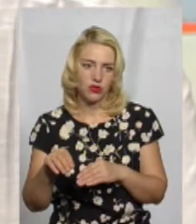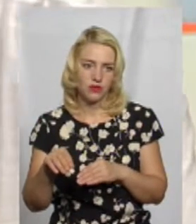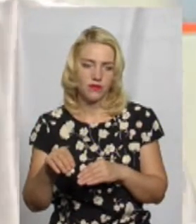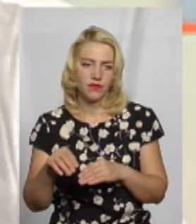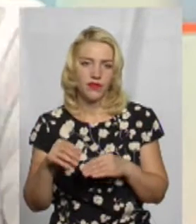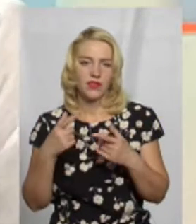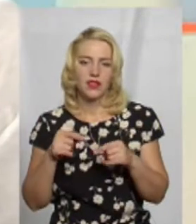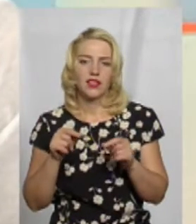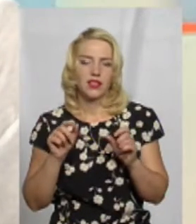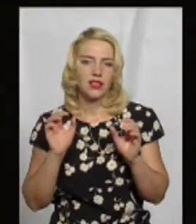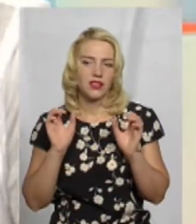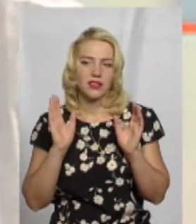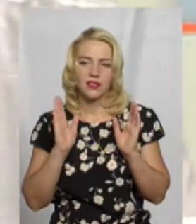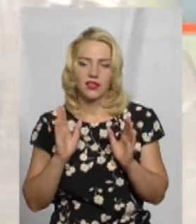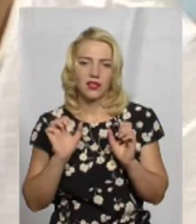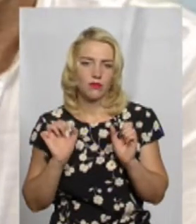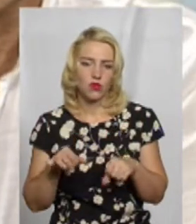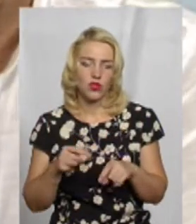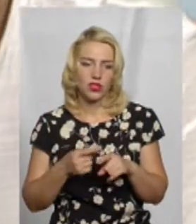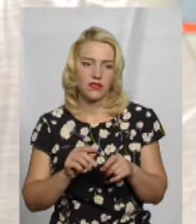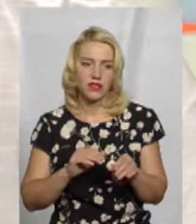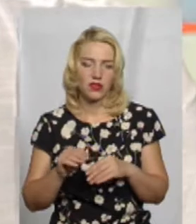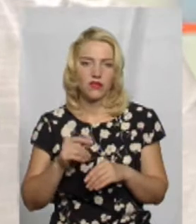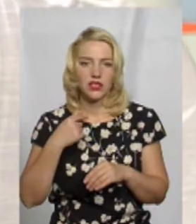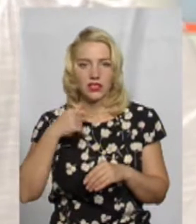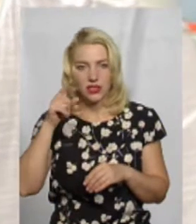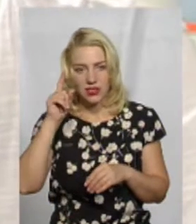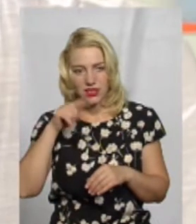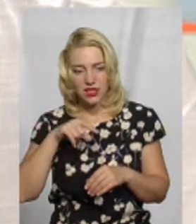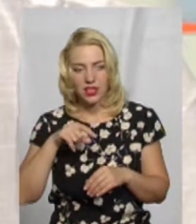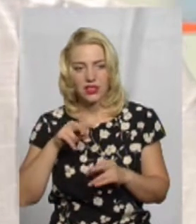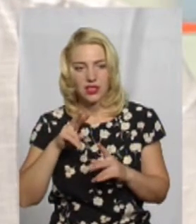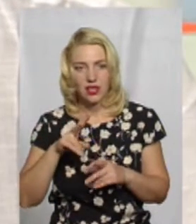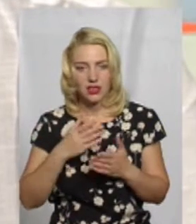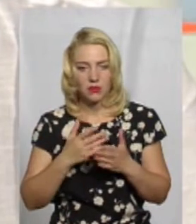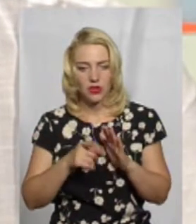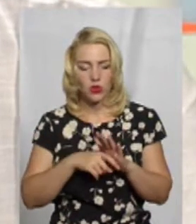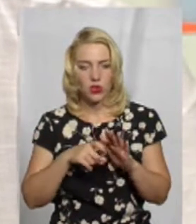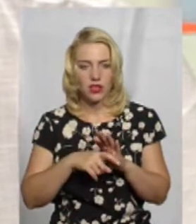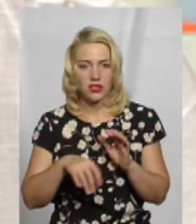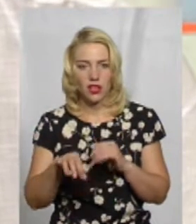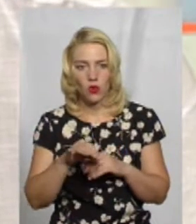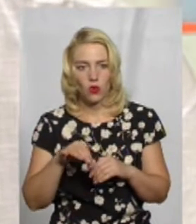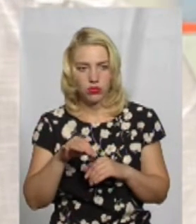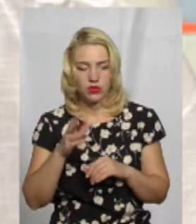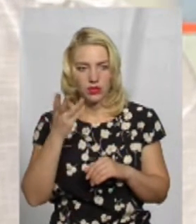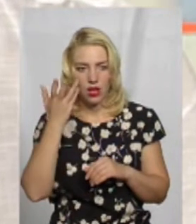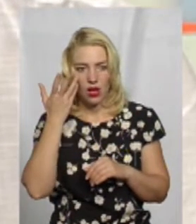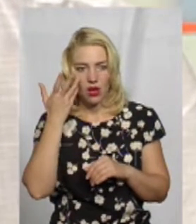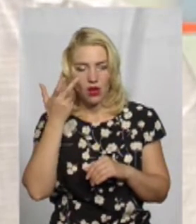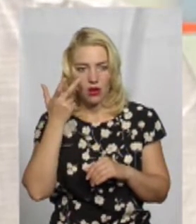встановлюють, де тільки можна їх. І ви знаєте, як от у Донецькій області, коли